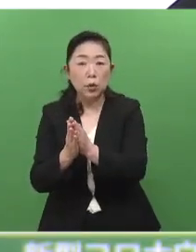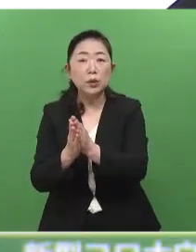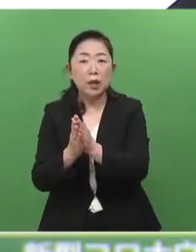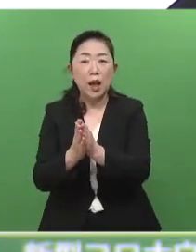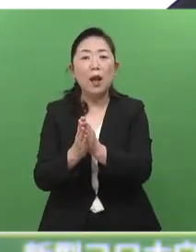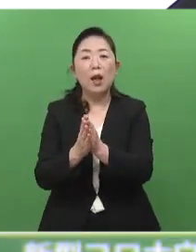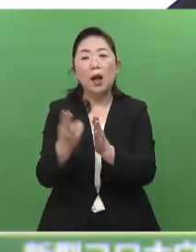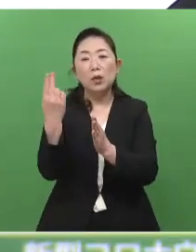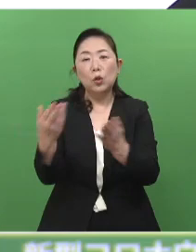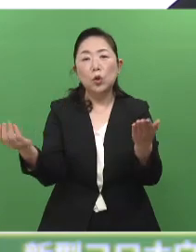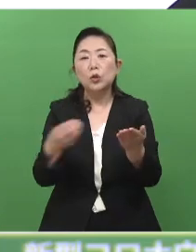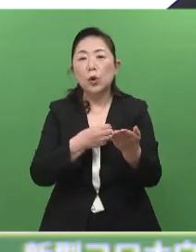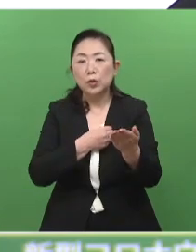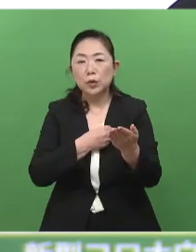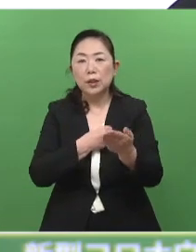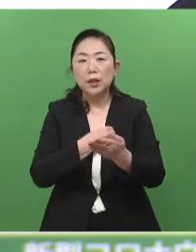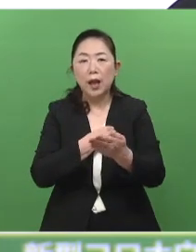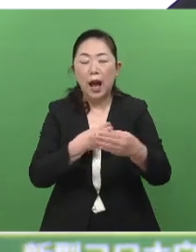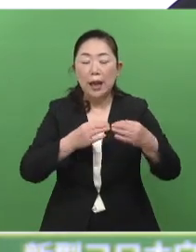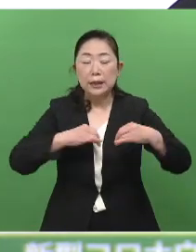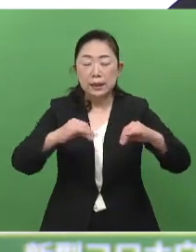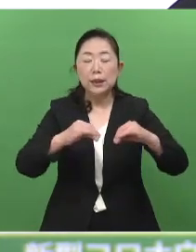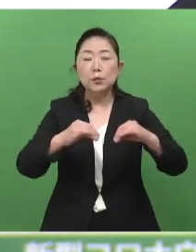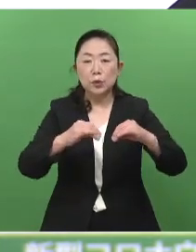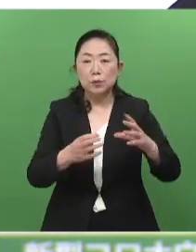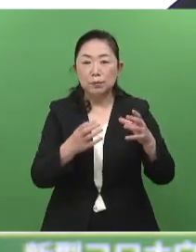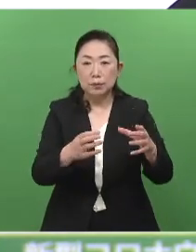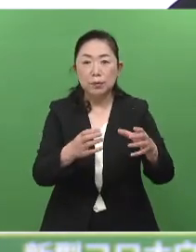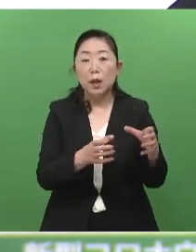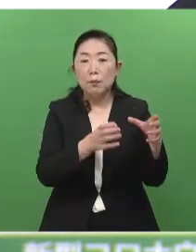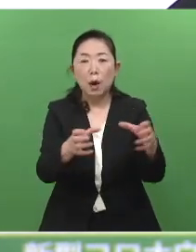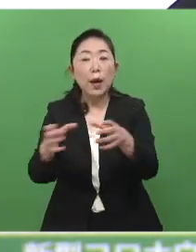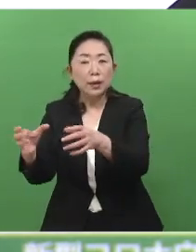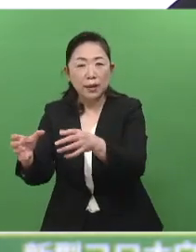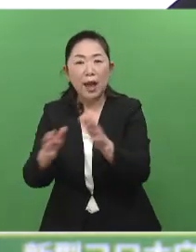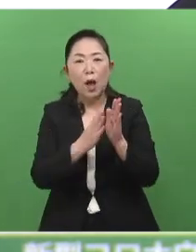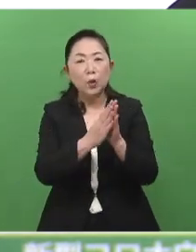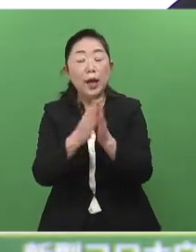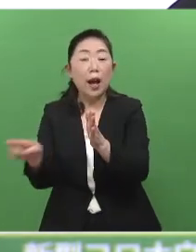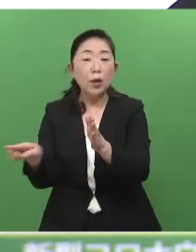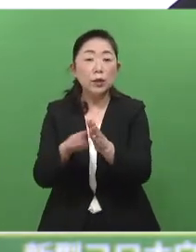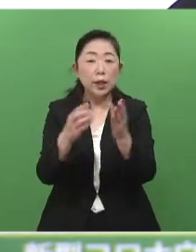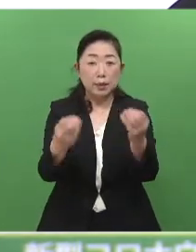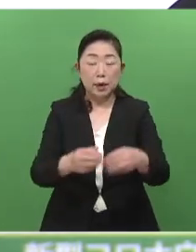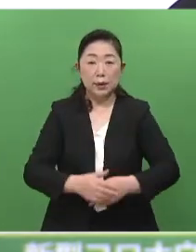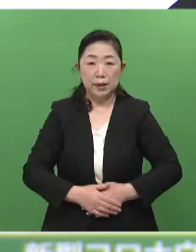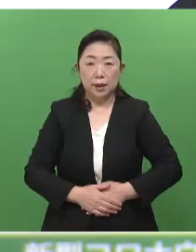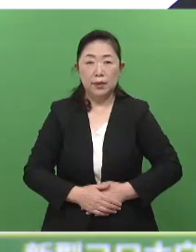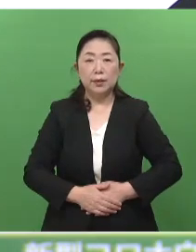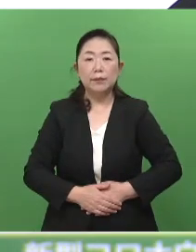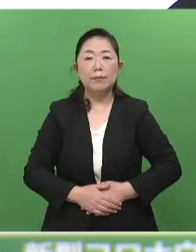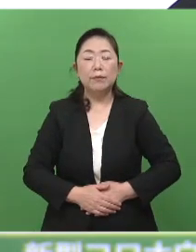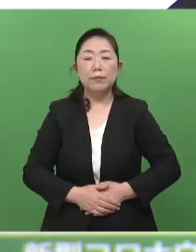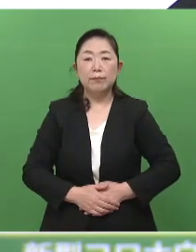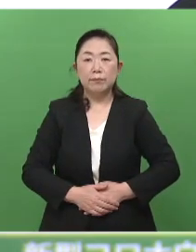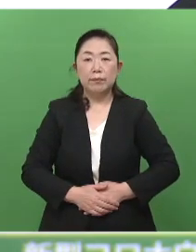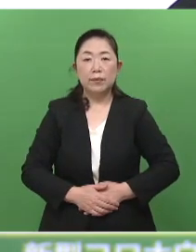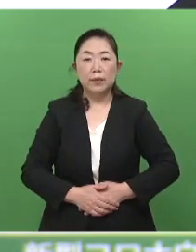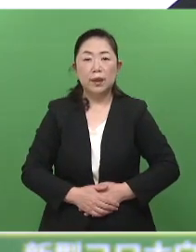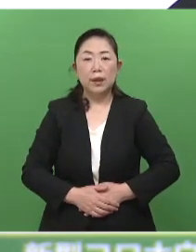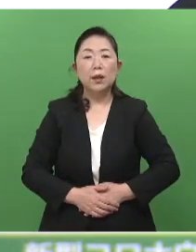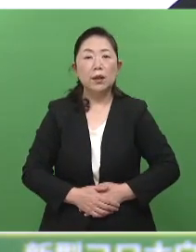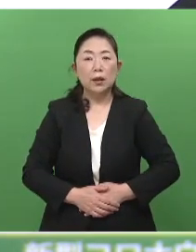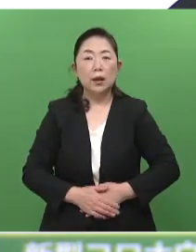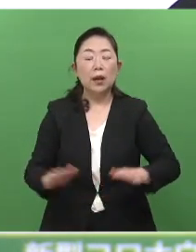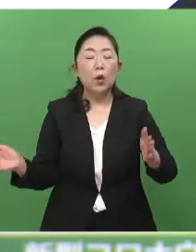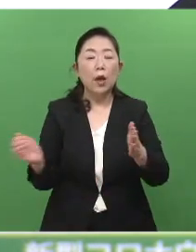京中 都の職員チーム組みまして回ってきたわけであります。そして今これまで午